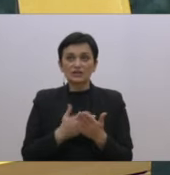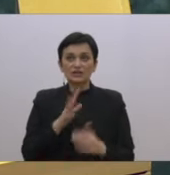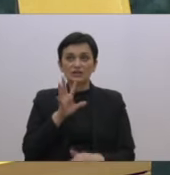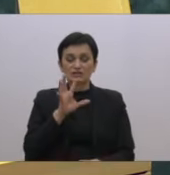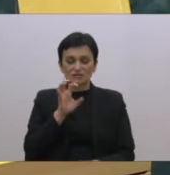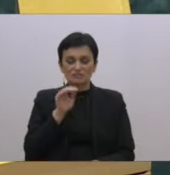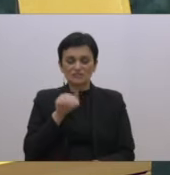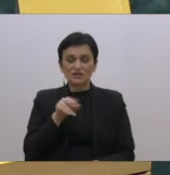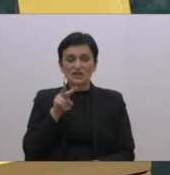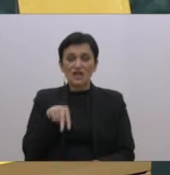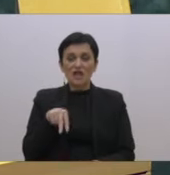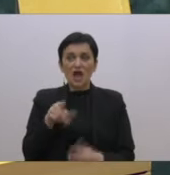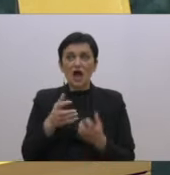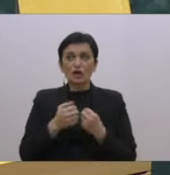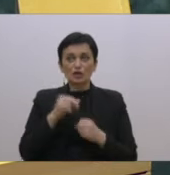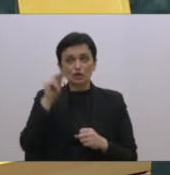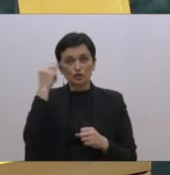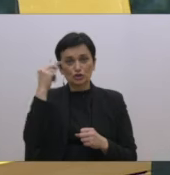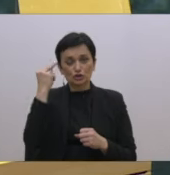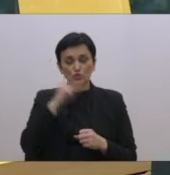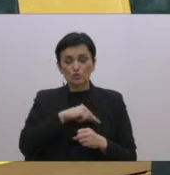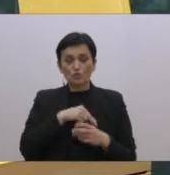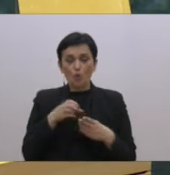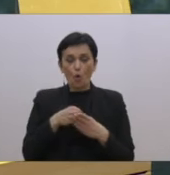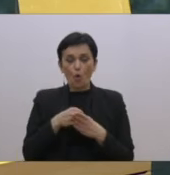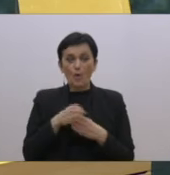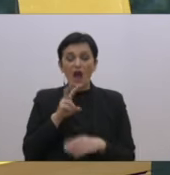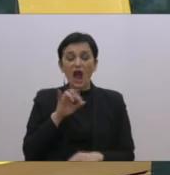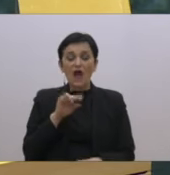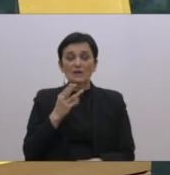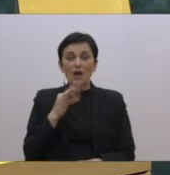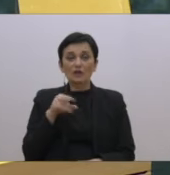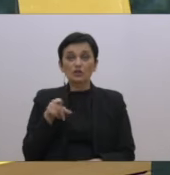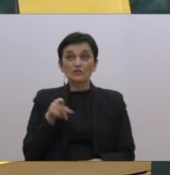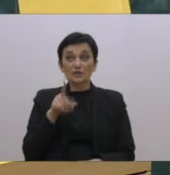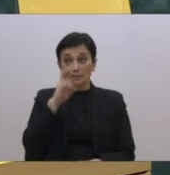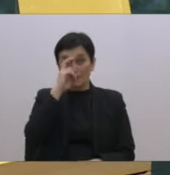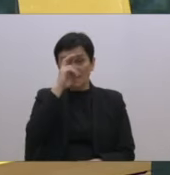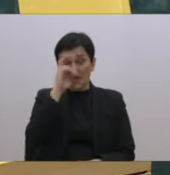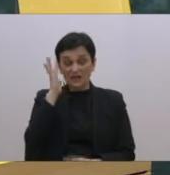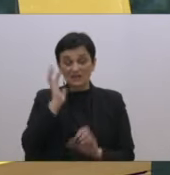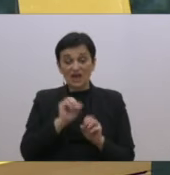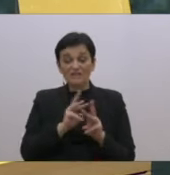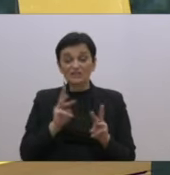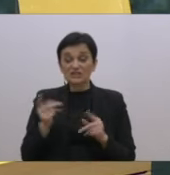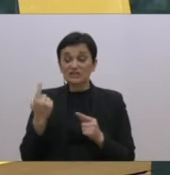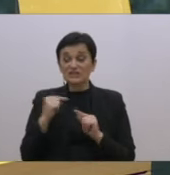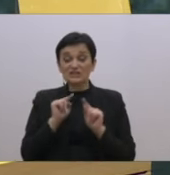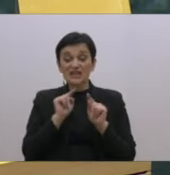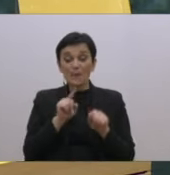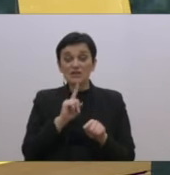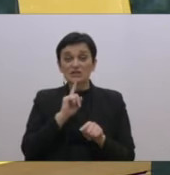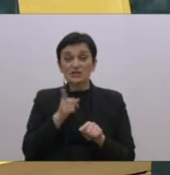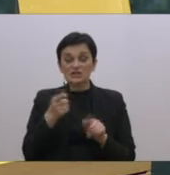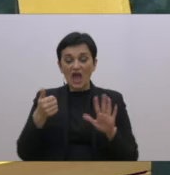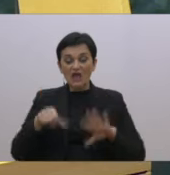ლარზე აქვს, რომელსაც მიღებული ჩინური კომპანიისგან. ირაკლი ღარიბაშვილმა, სანამ თავრობაში თავდაცვის მინისტრად დაბრუნდებოდა, წელიწად